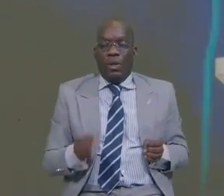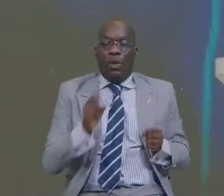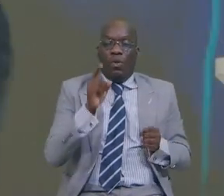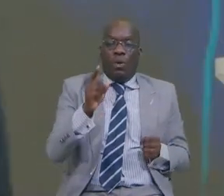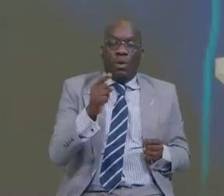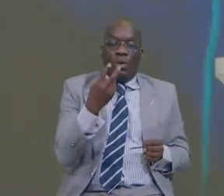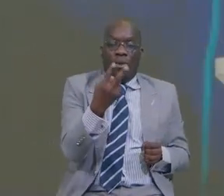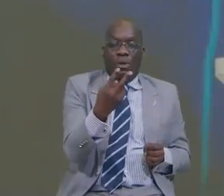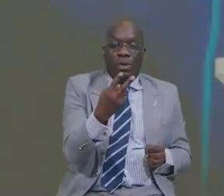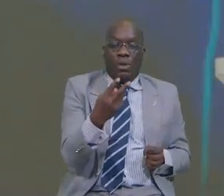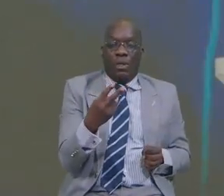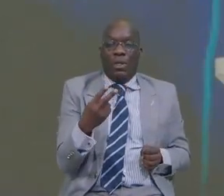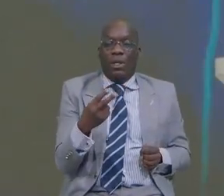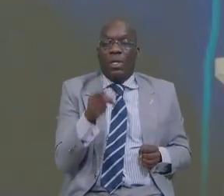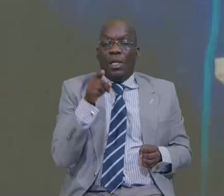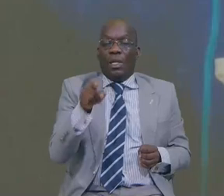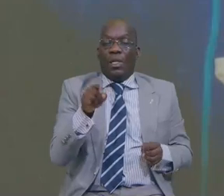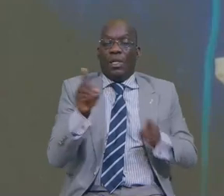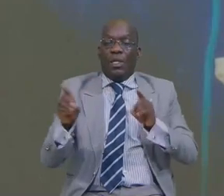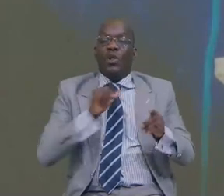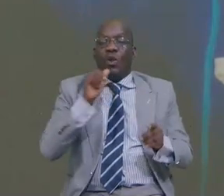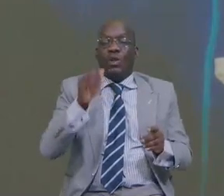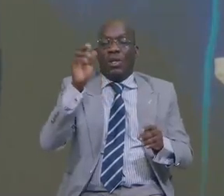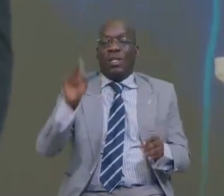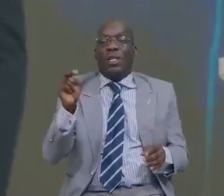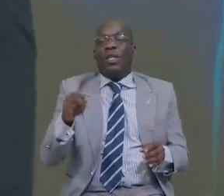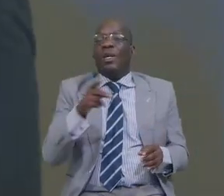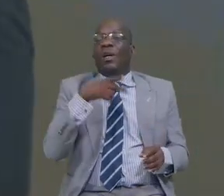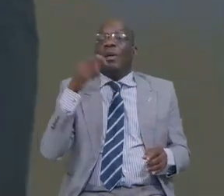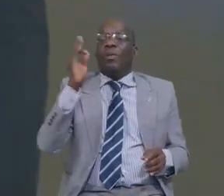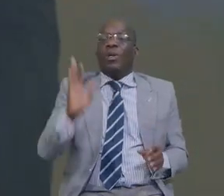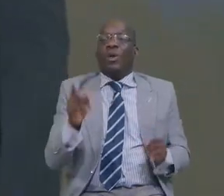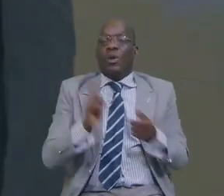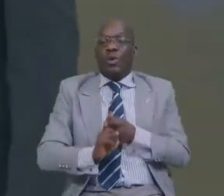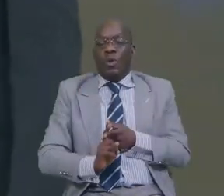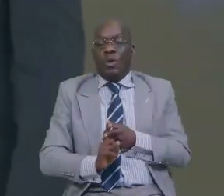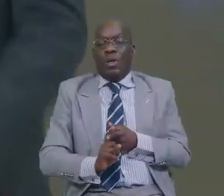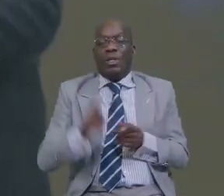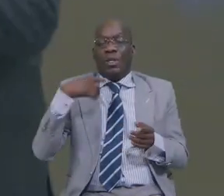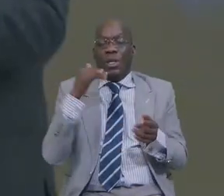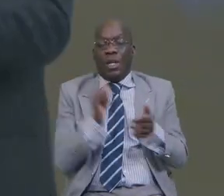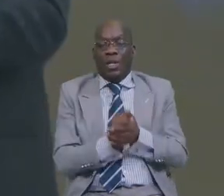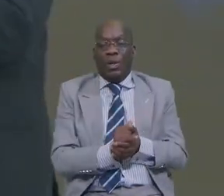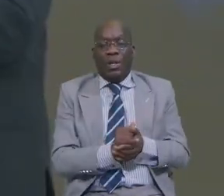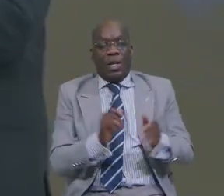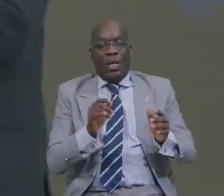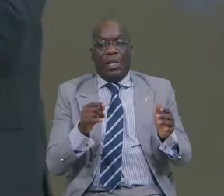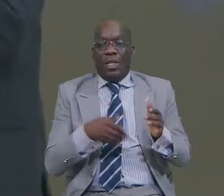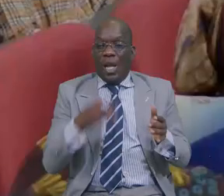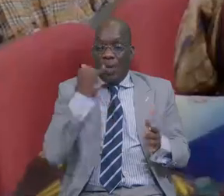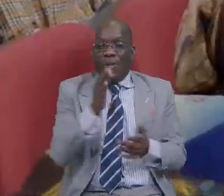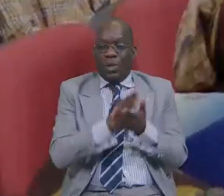Après un, deux, je n'ai plus tiré sa veste. Il a dit, il y a quelqu'un ici. Voici